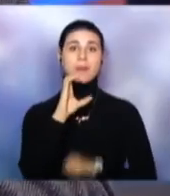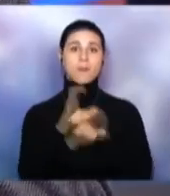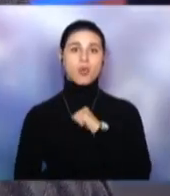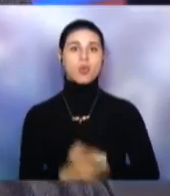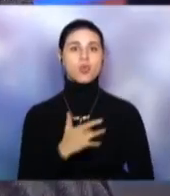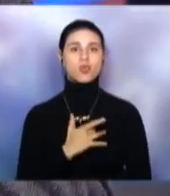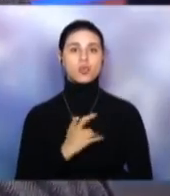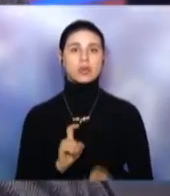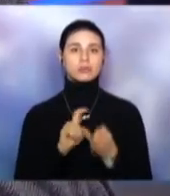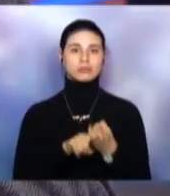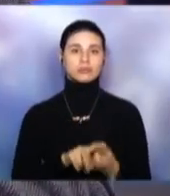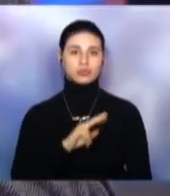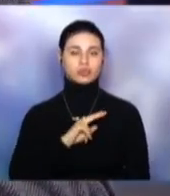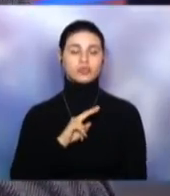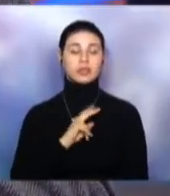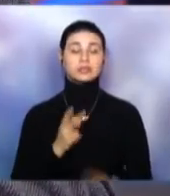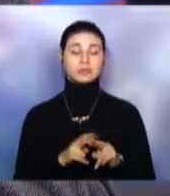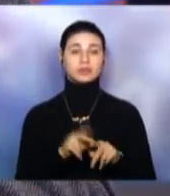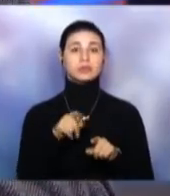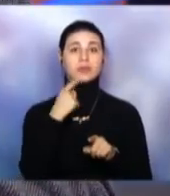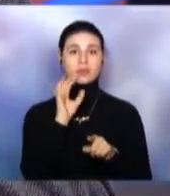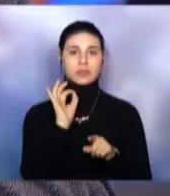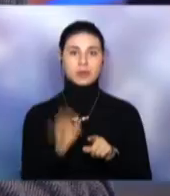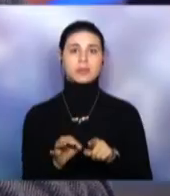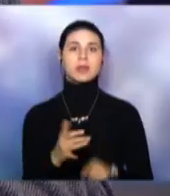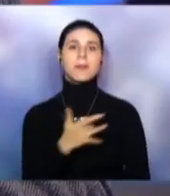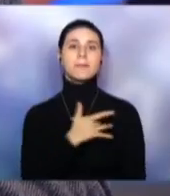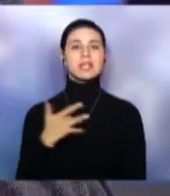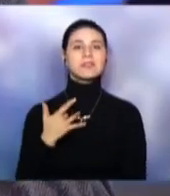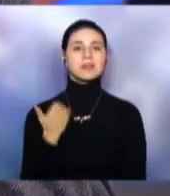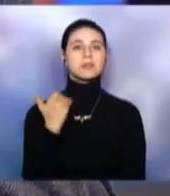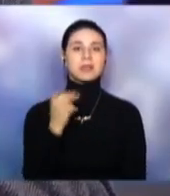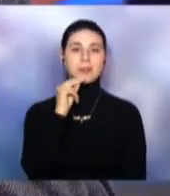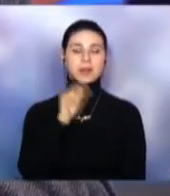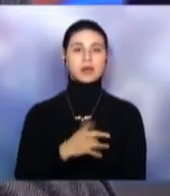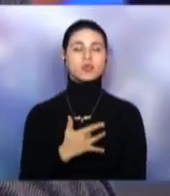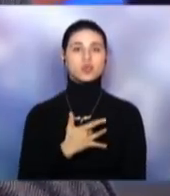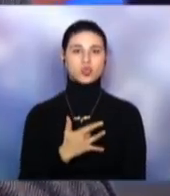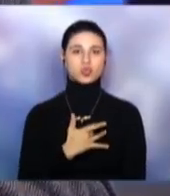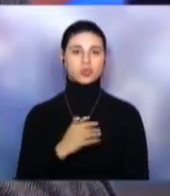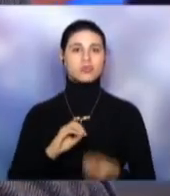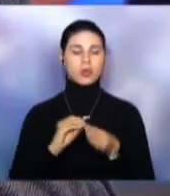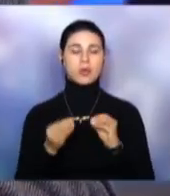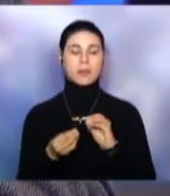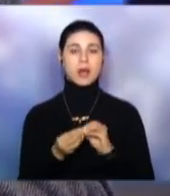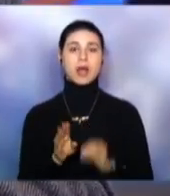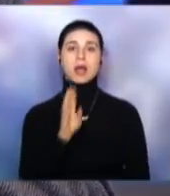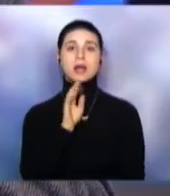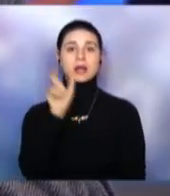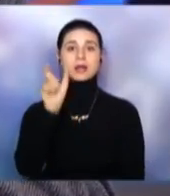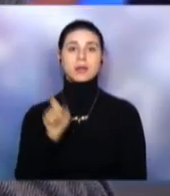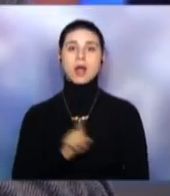დაზიანებას და სინდრომის სწორად აბრძანეთ, ეს გახლავთ ფილტვის მიერი გული, კორპომონალე. ქალბატონმა აუცილებლად